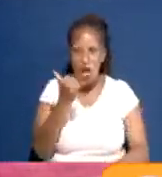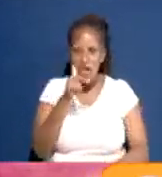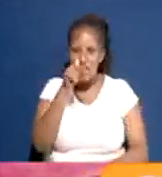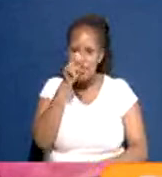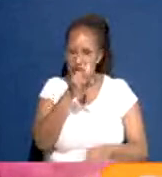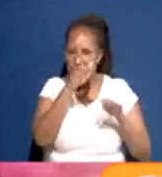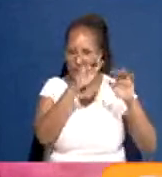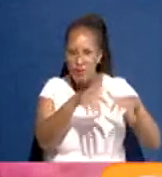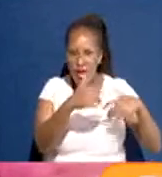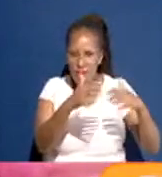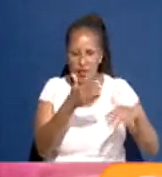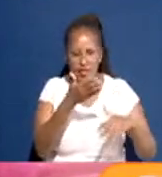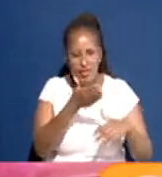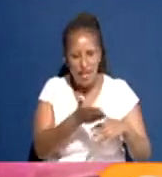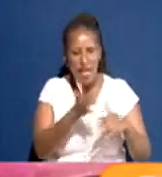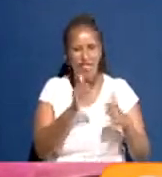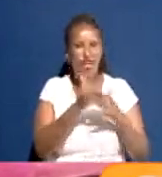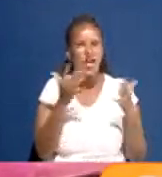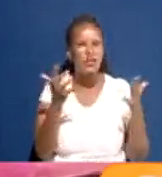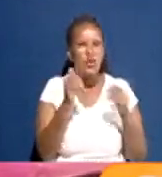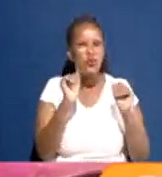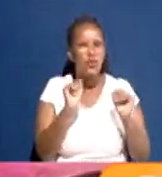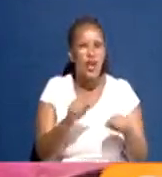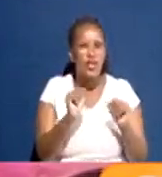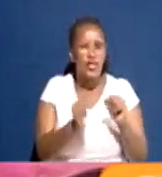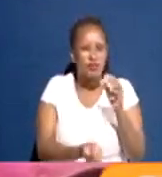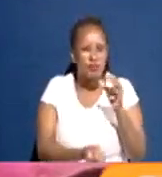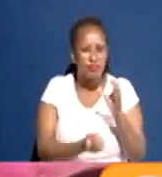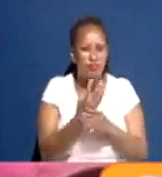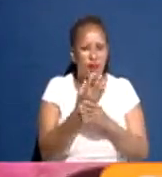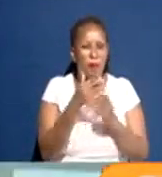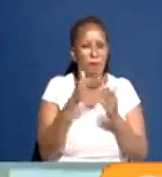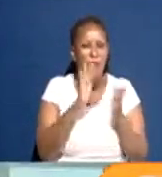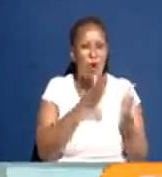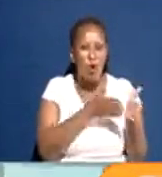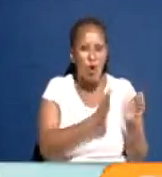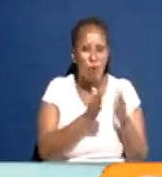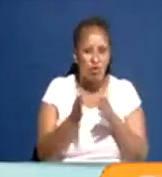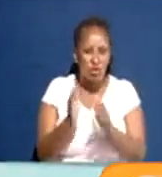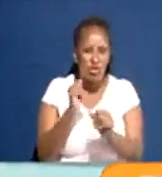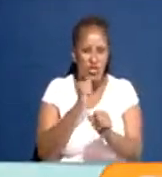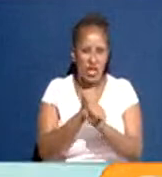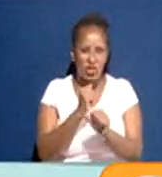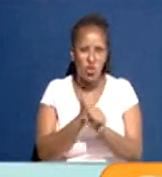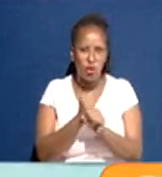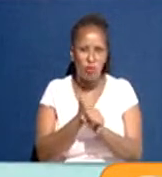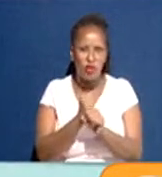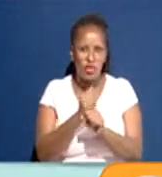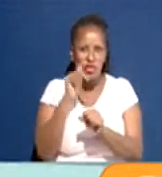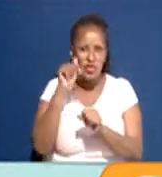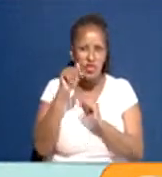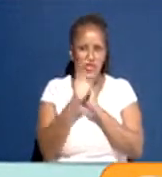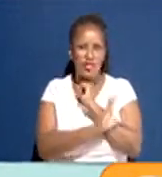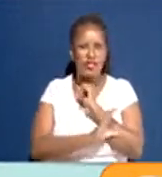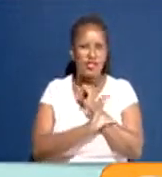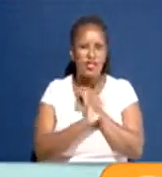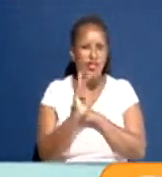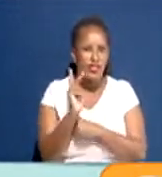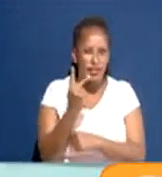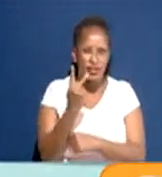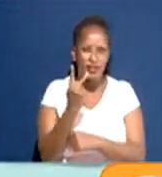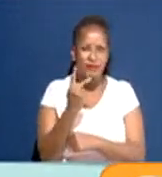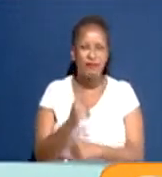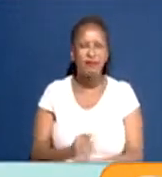katika sekta ya kilimo ndio inazalisha nafasi nyingi za ajira katika taifa letu la Kenya.